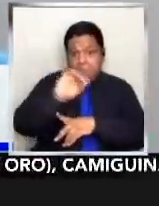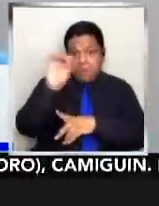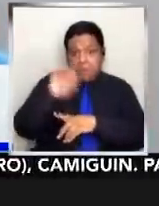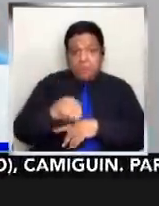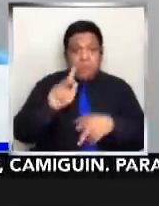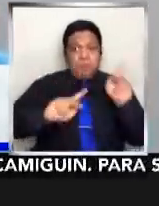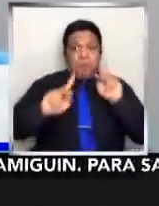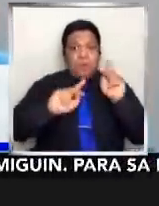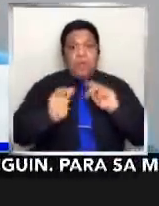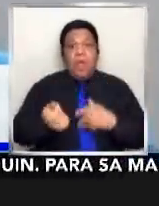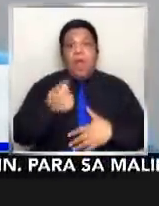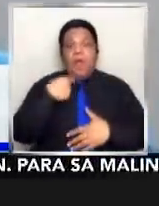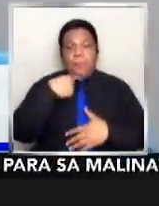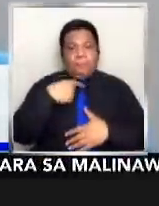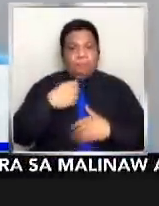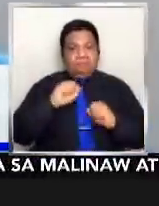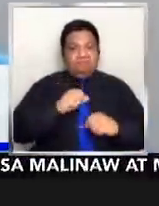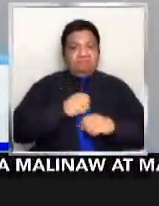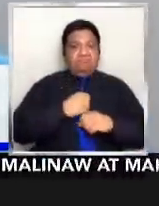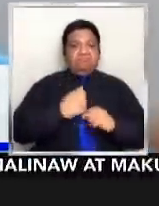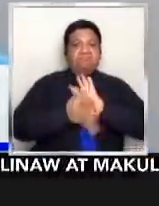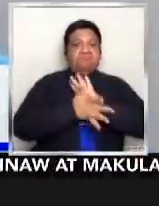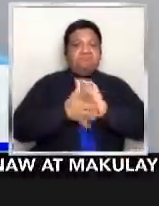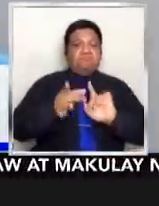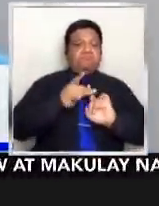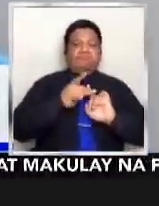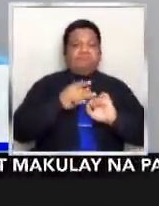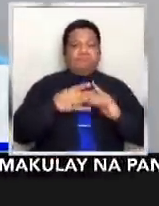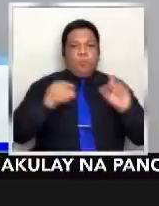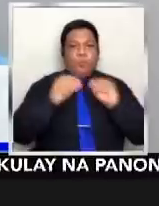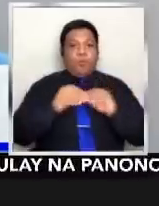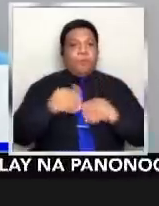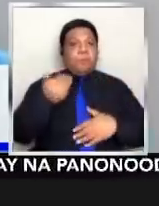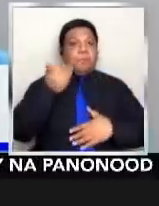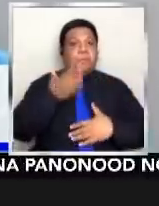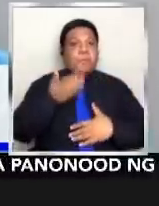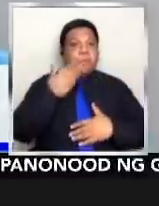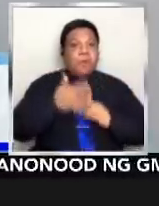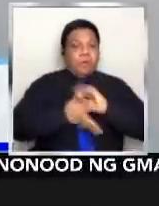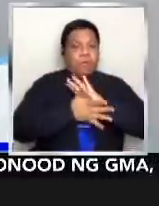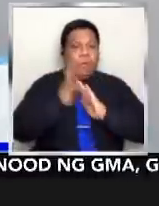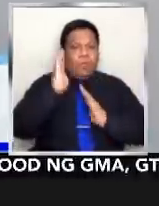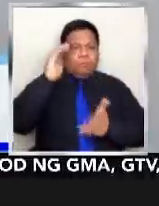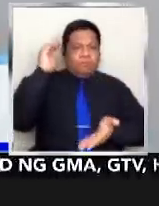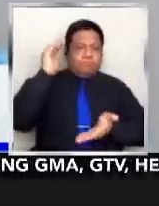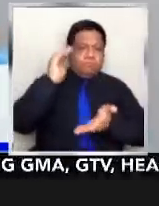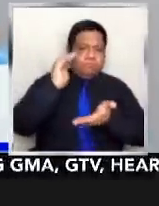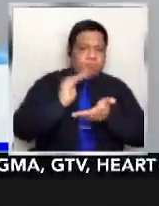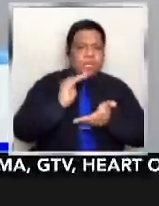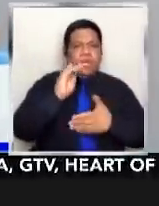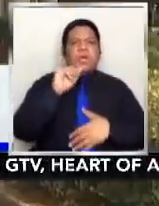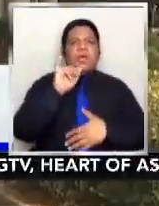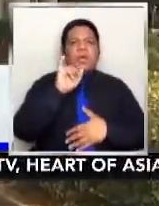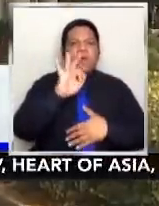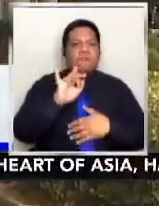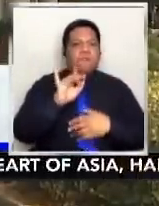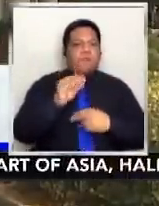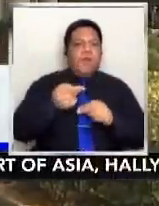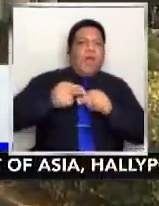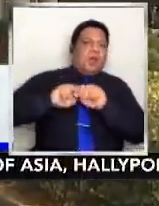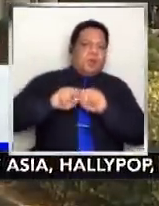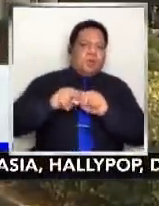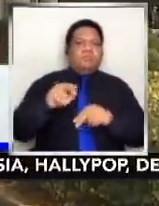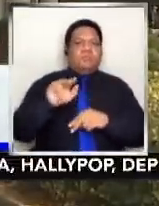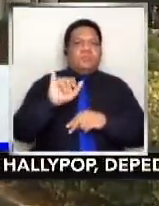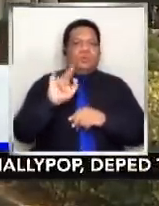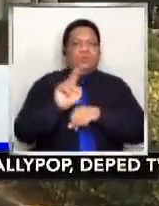sila magkaka-COVID. Yung mamatay sa COVID, mababawasan ng 83% if you add ivermectin to the treatment. Pero ayon